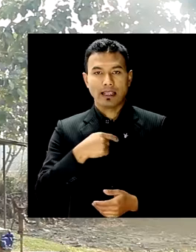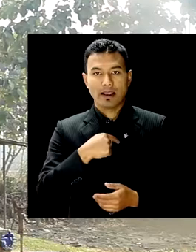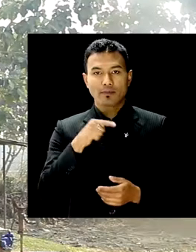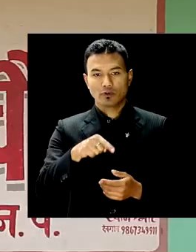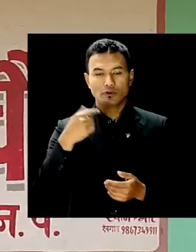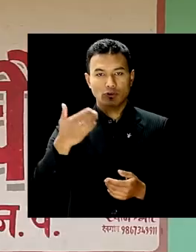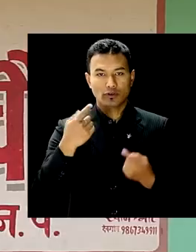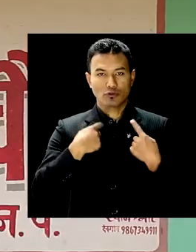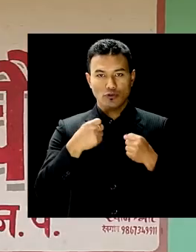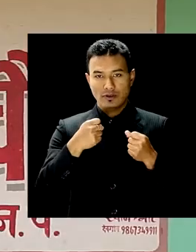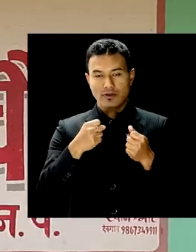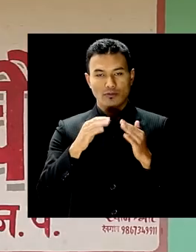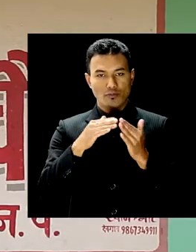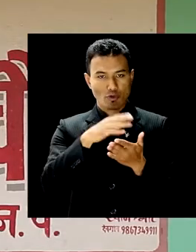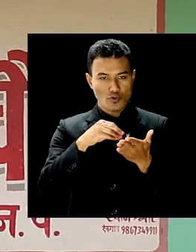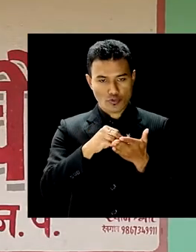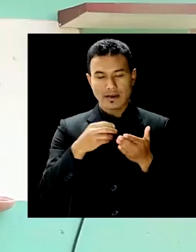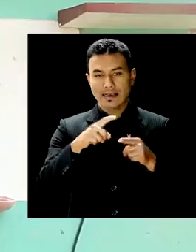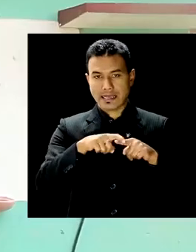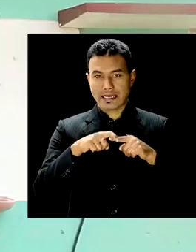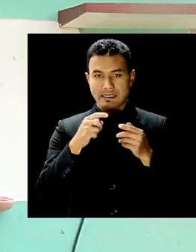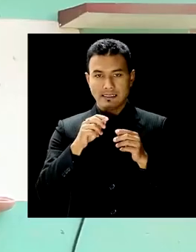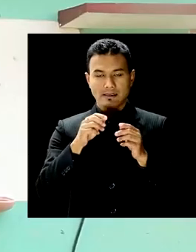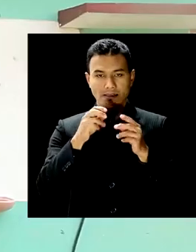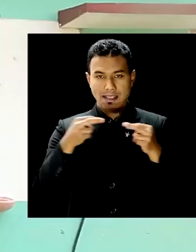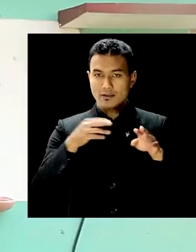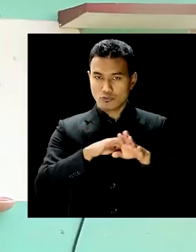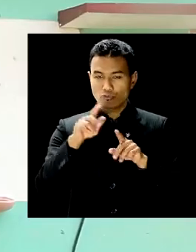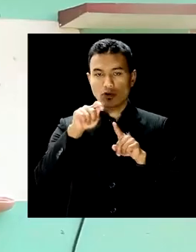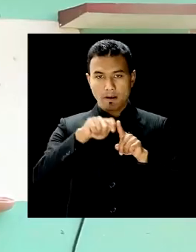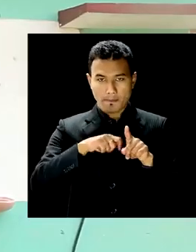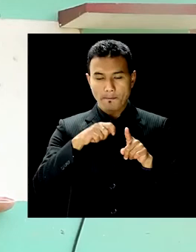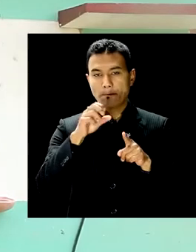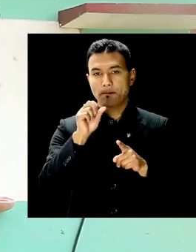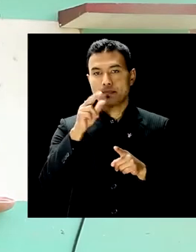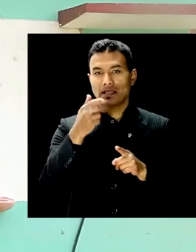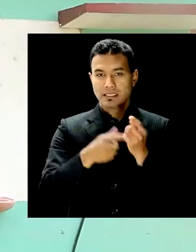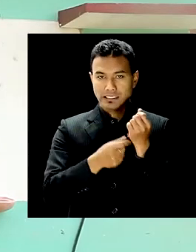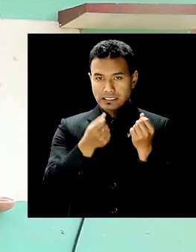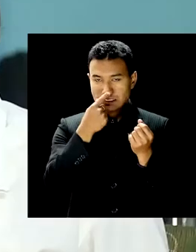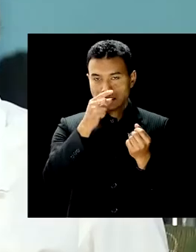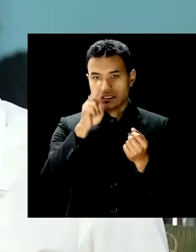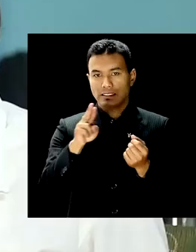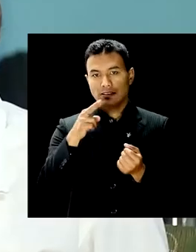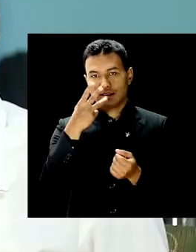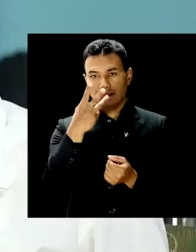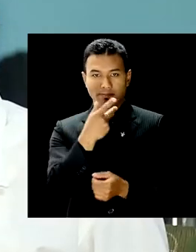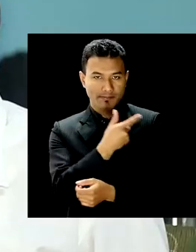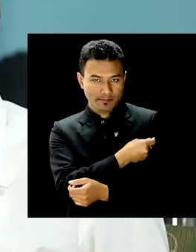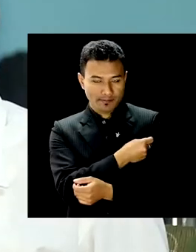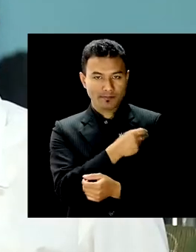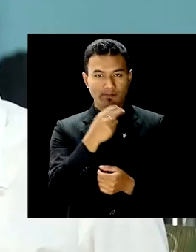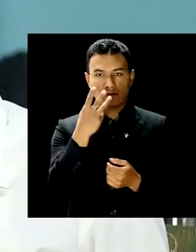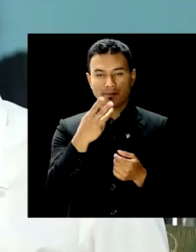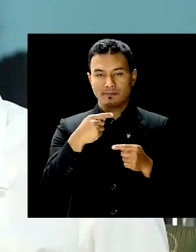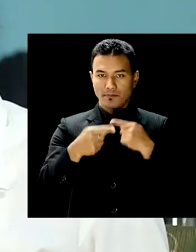हाम्रो यो समय स्वास्थ्य केन्द्रबाट परिवार नियोजनको साधनहरूमा कन्डम, पिल्स, डिपो